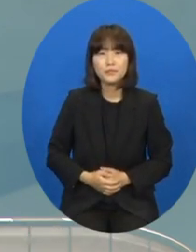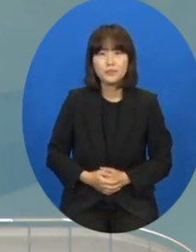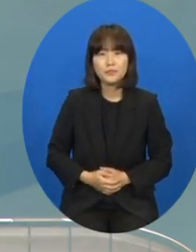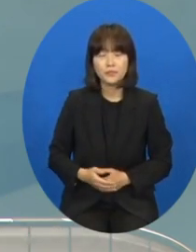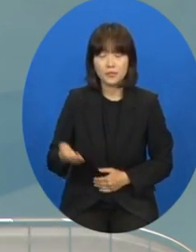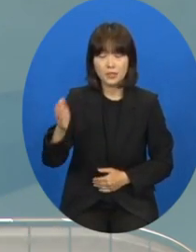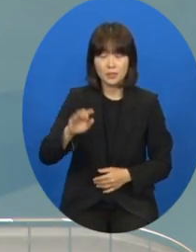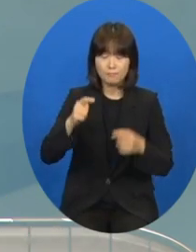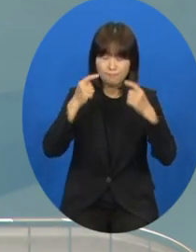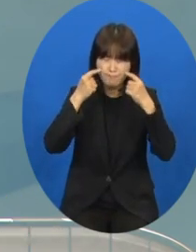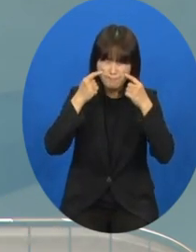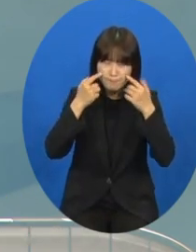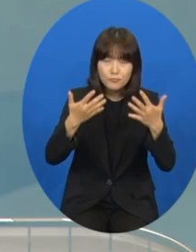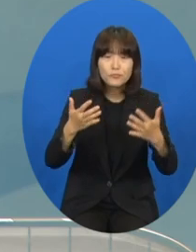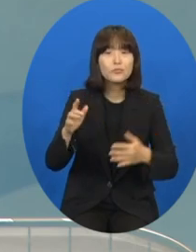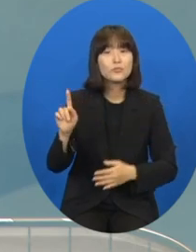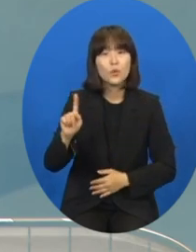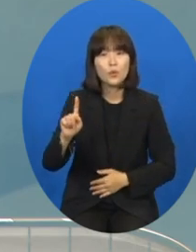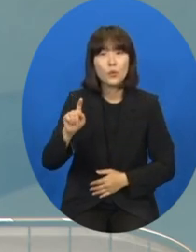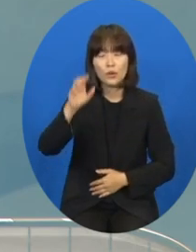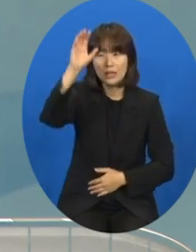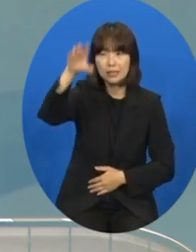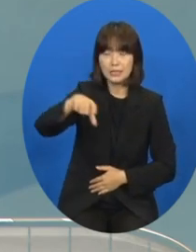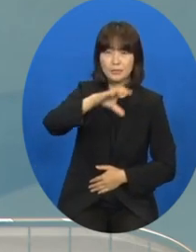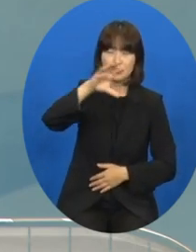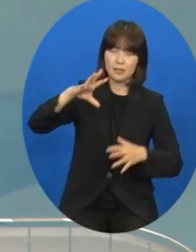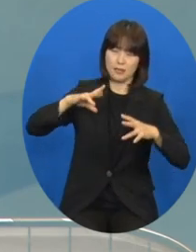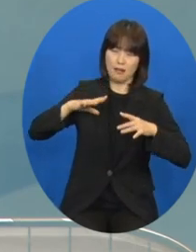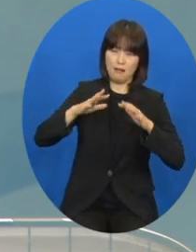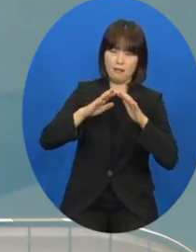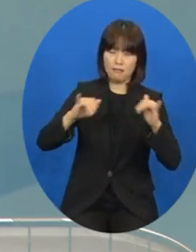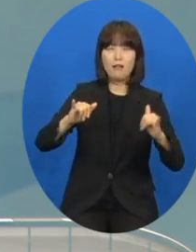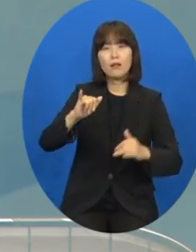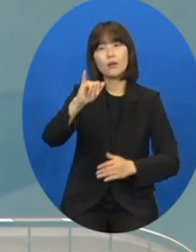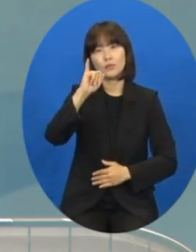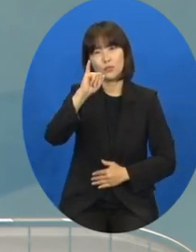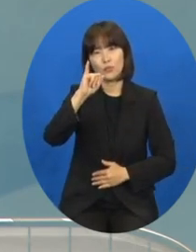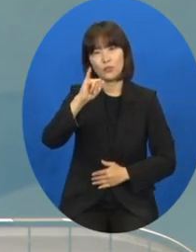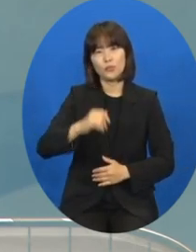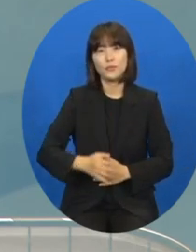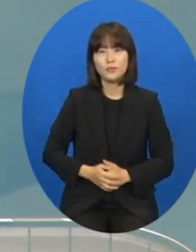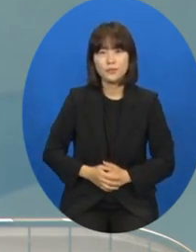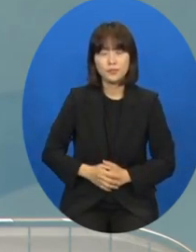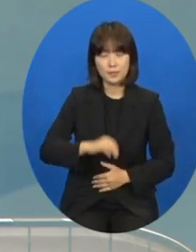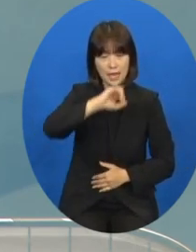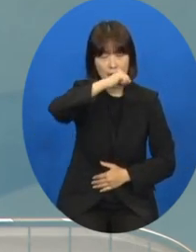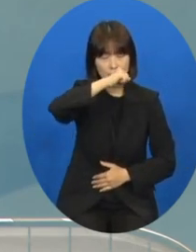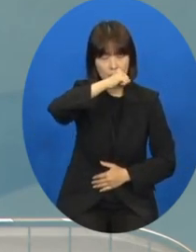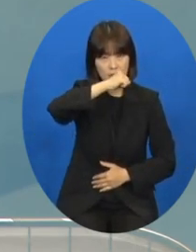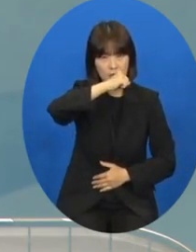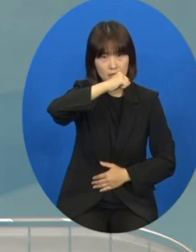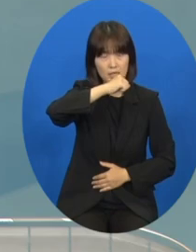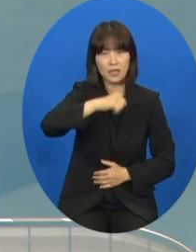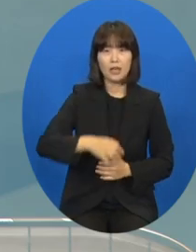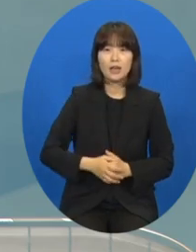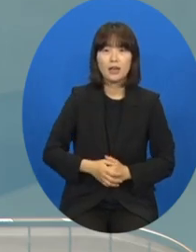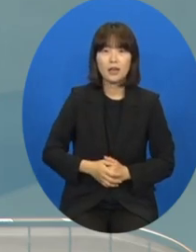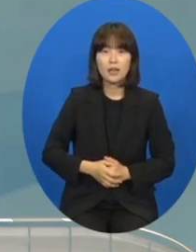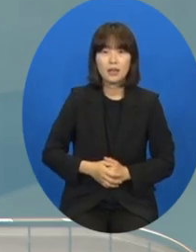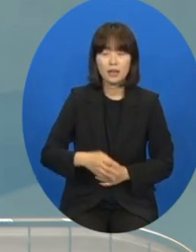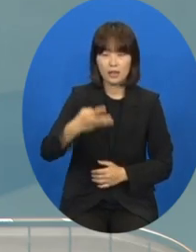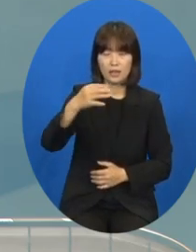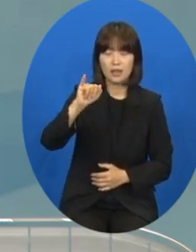그러나 분명한 것은 십자가를 자랑하는 사람이 있다는 거예요. 아프리카의 성자라고 말하는